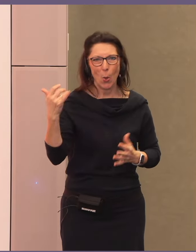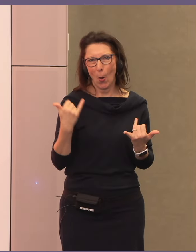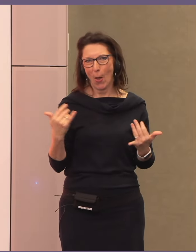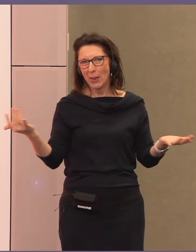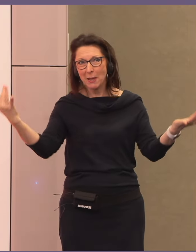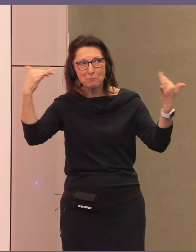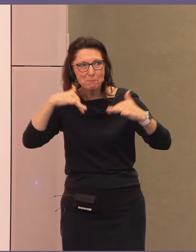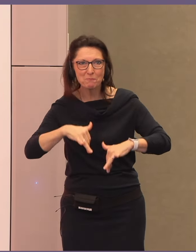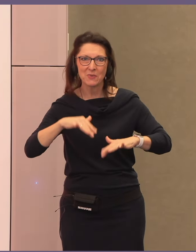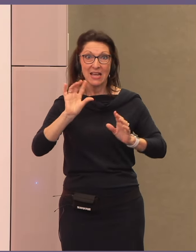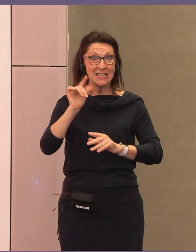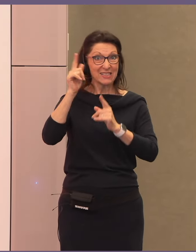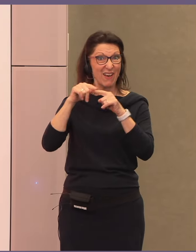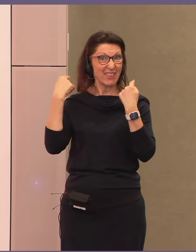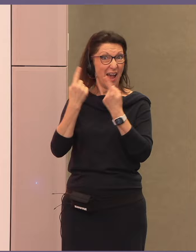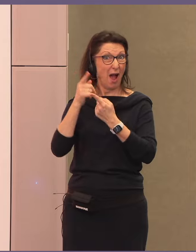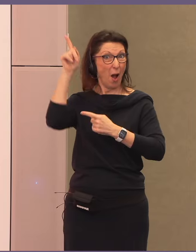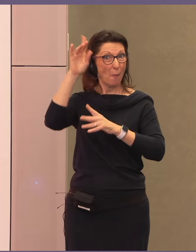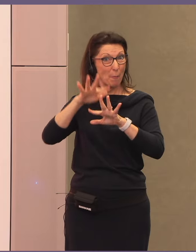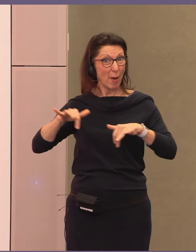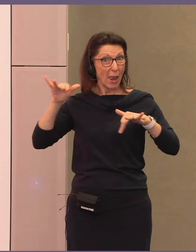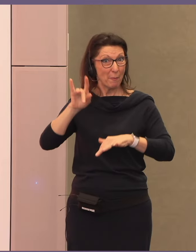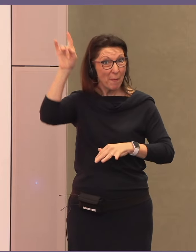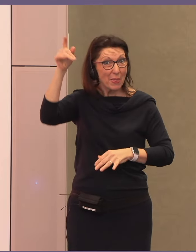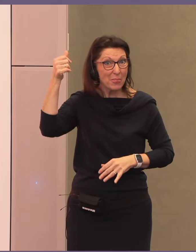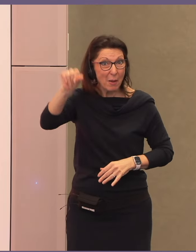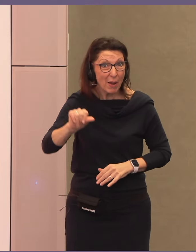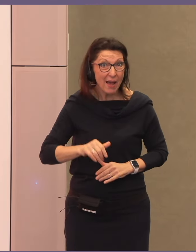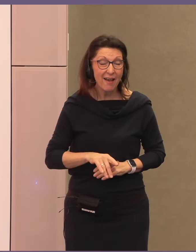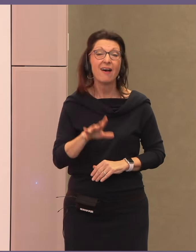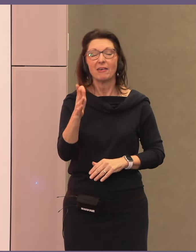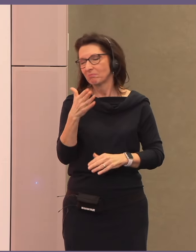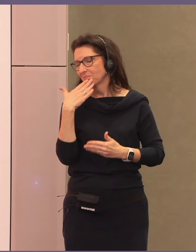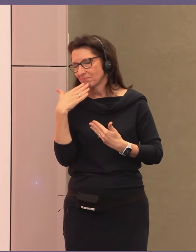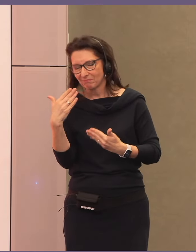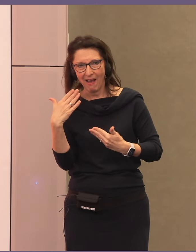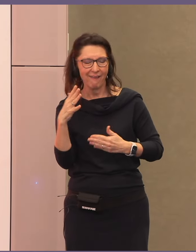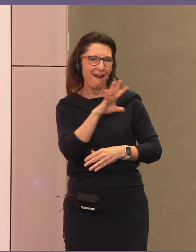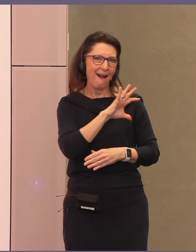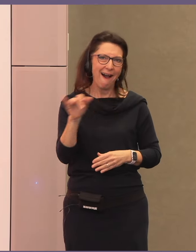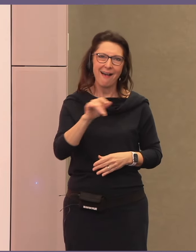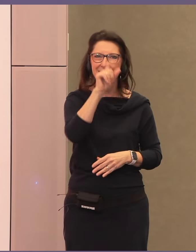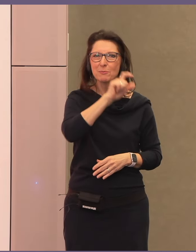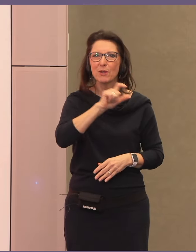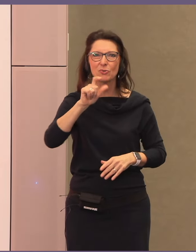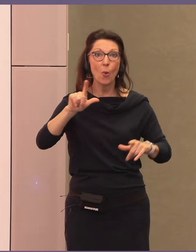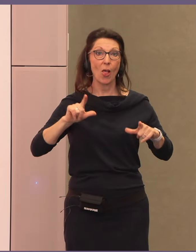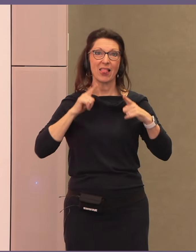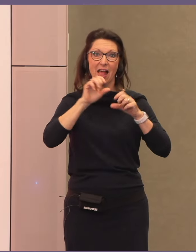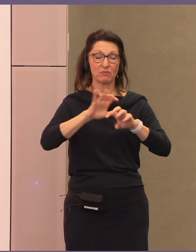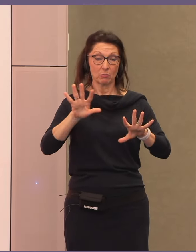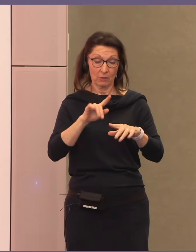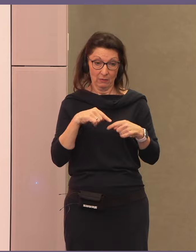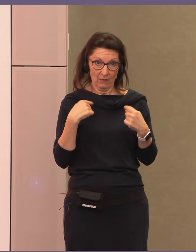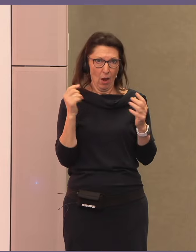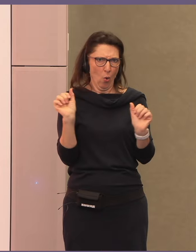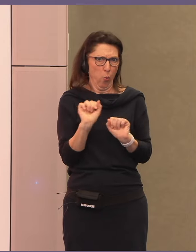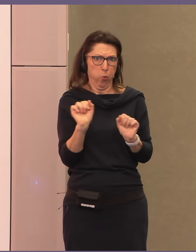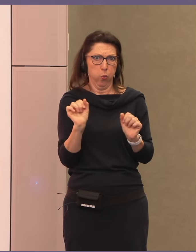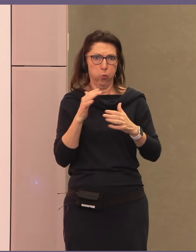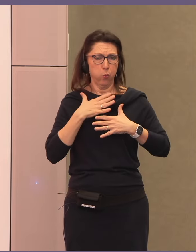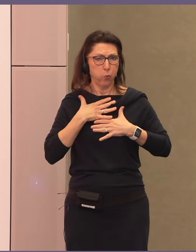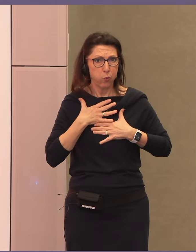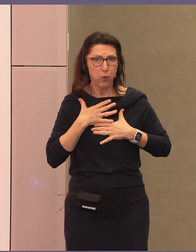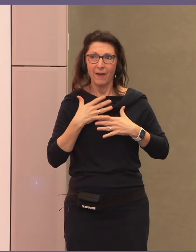im zweiten Raum auch im Parlament teilhaben, an alle, die uns via Livestream zusehen. Wir sind überwältigt, dass wirklich